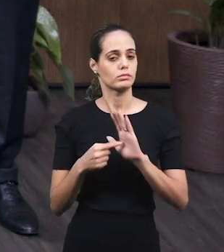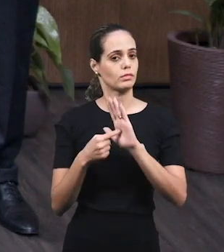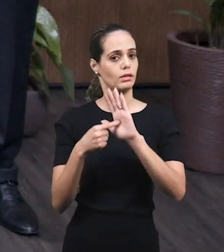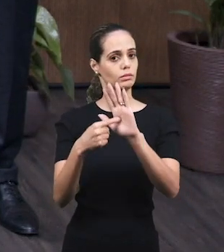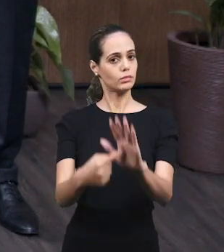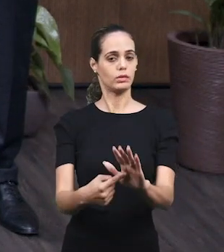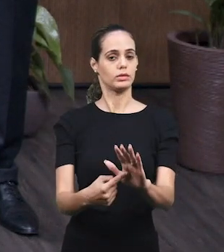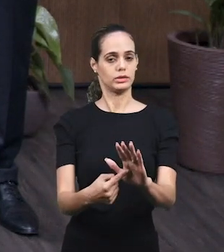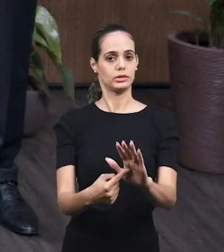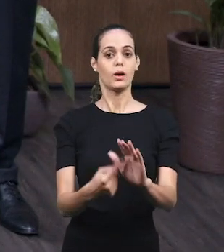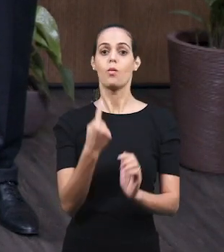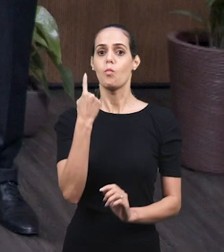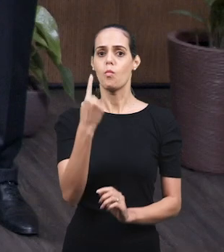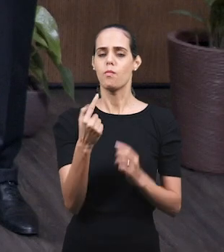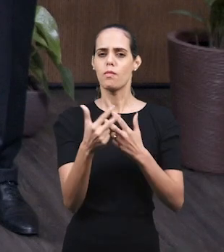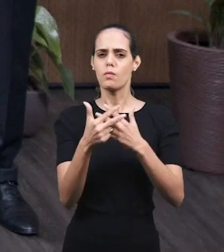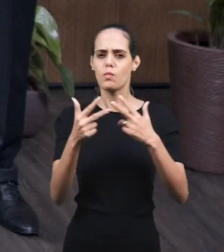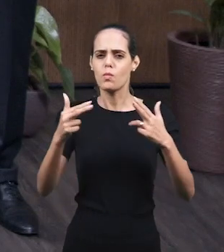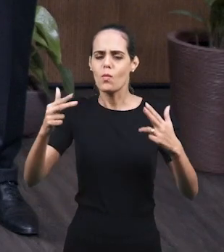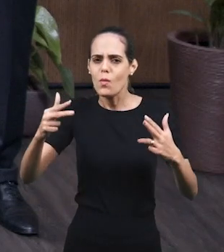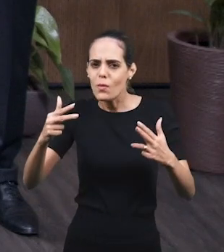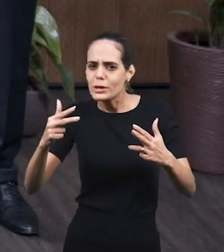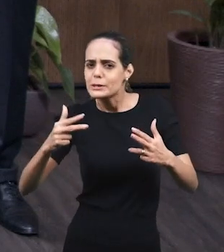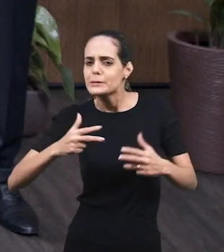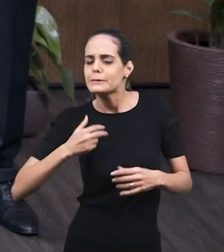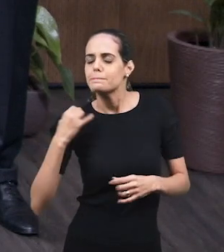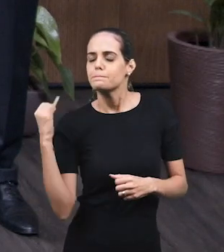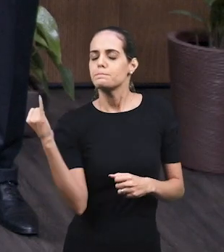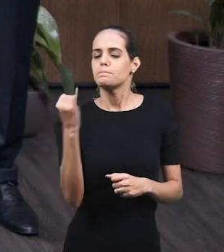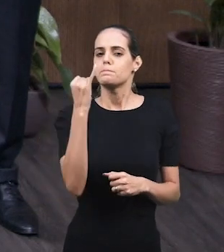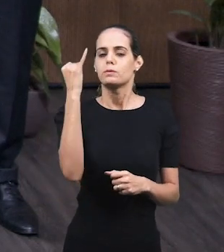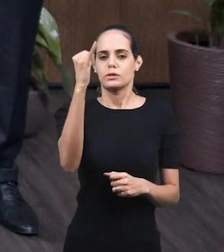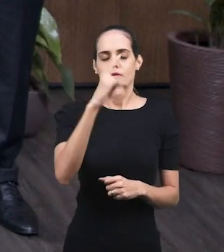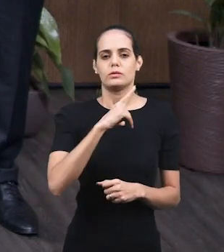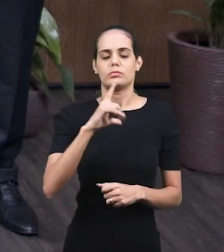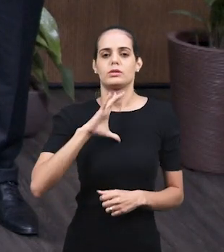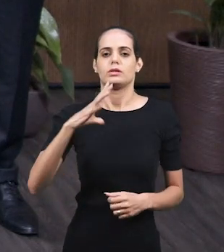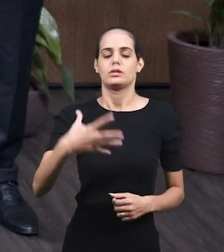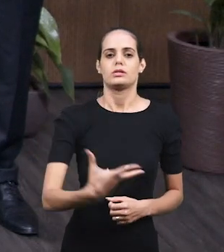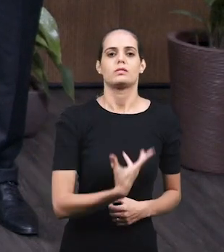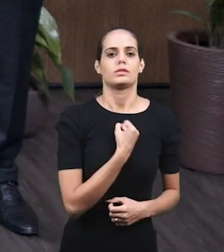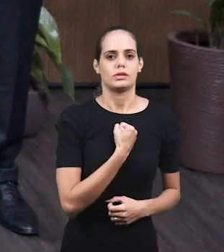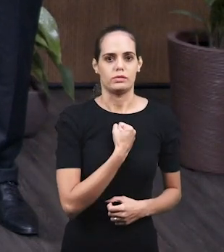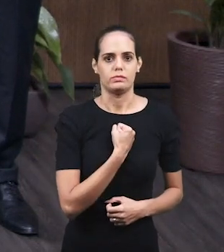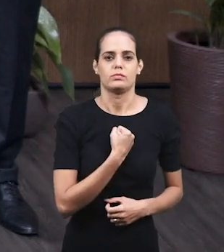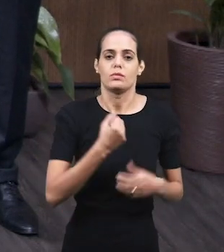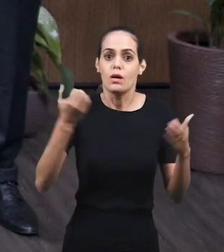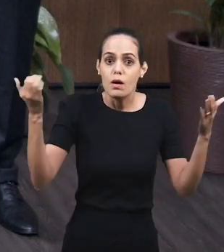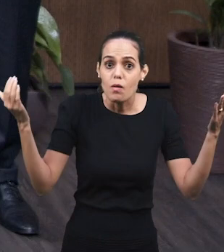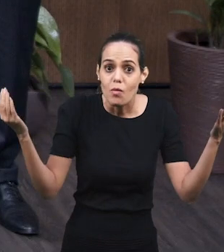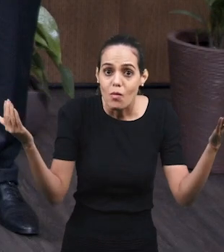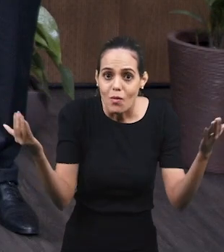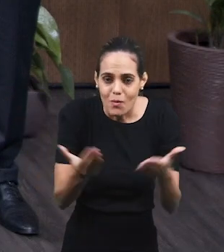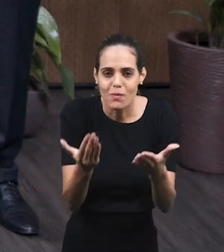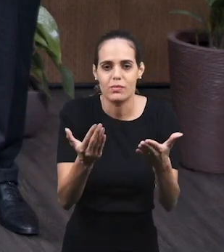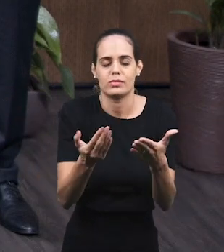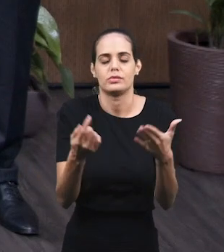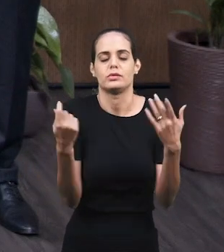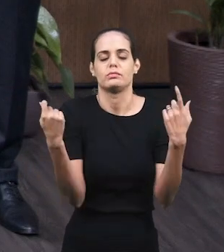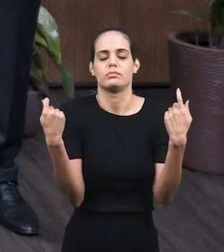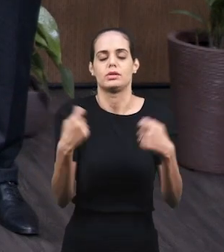cieux, c'est-à-dire il s'agit d'une ressource indispensable pour le salut.